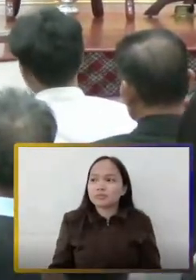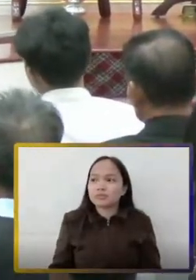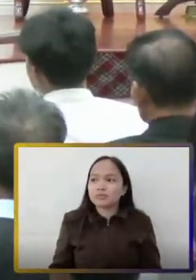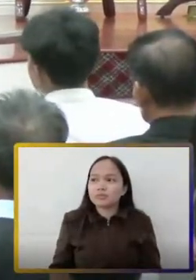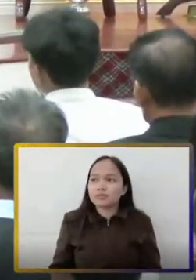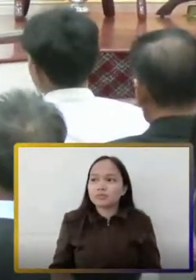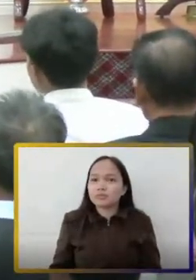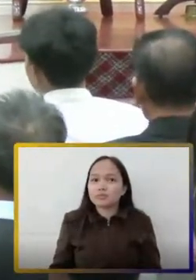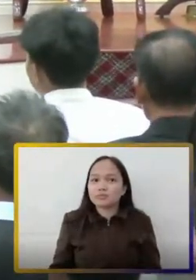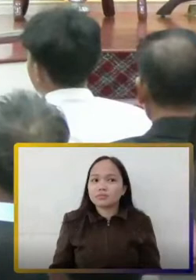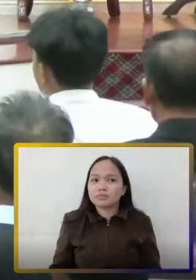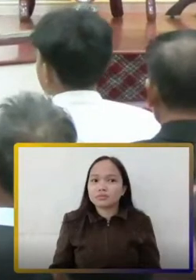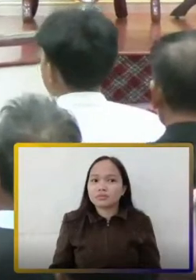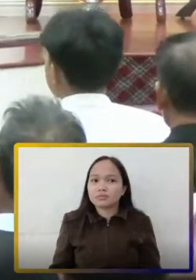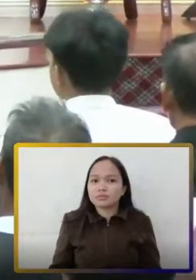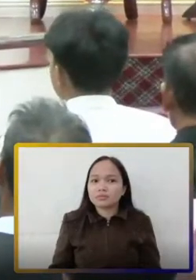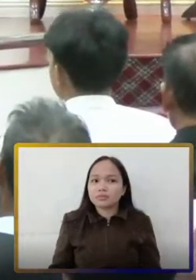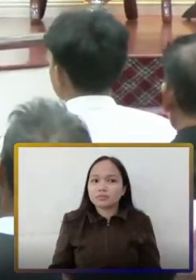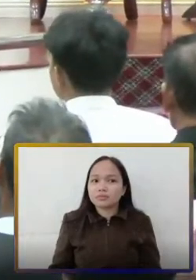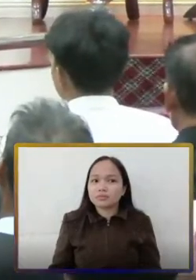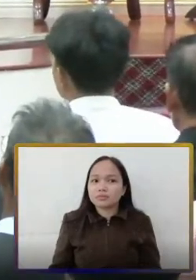eh.